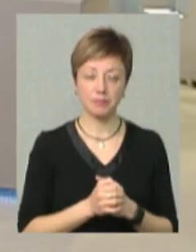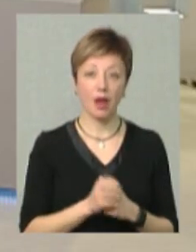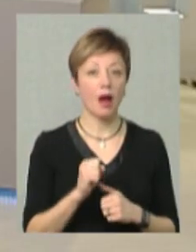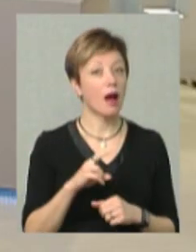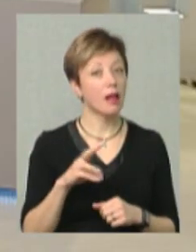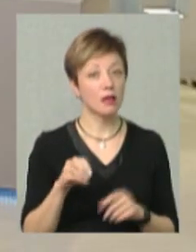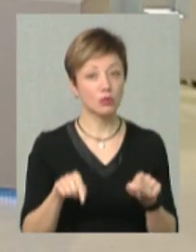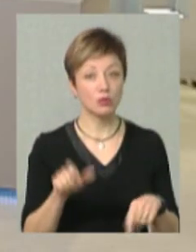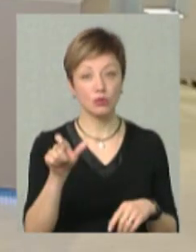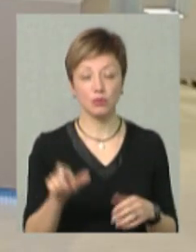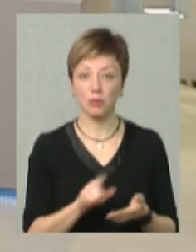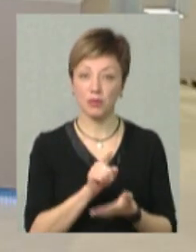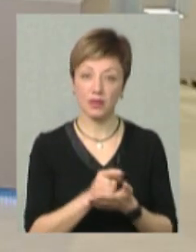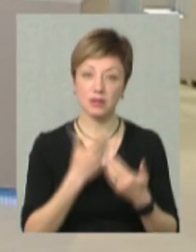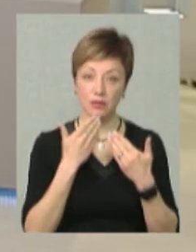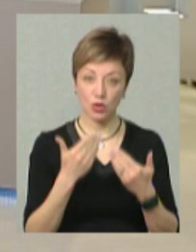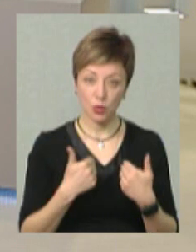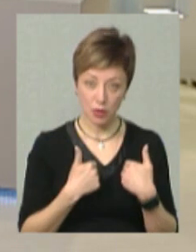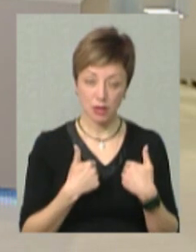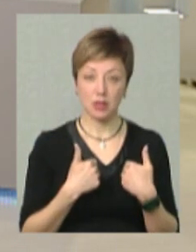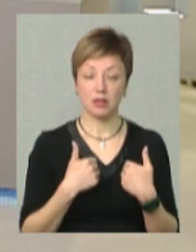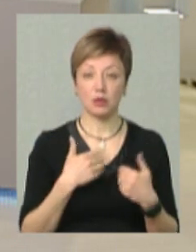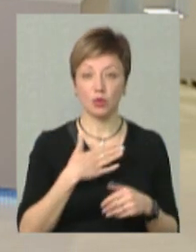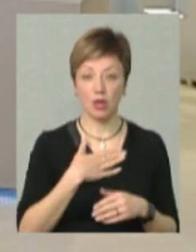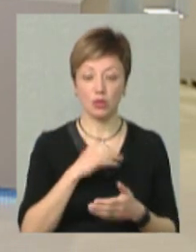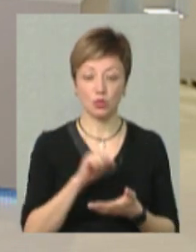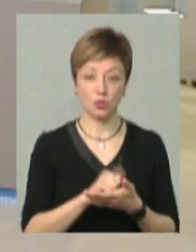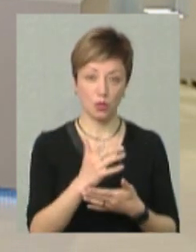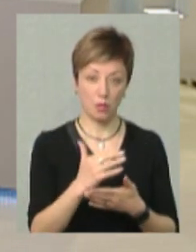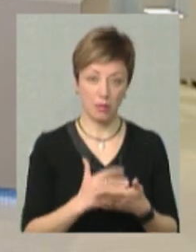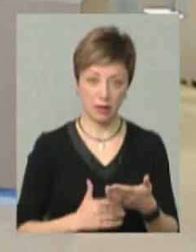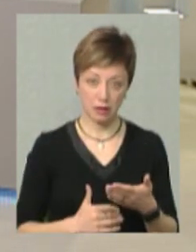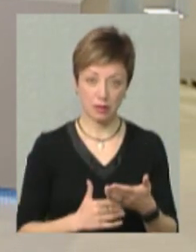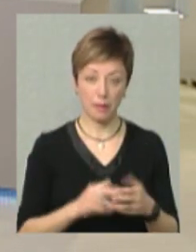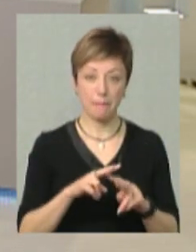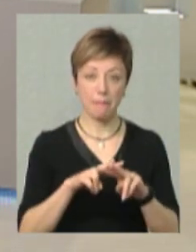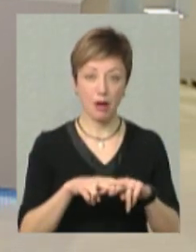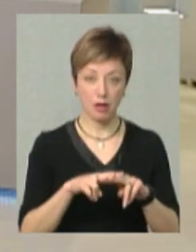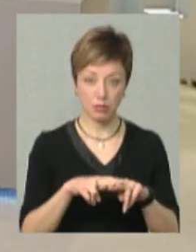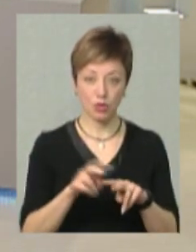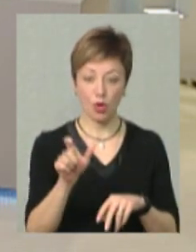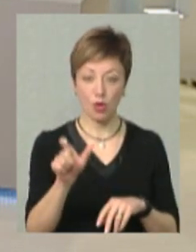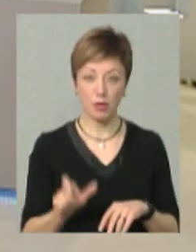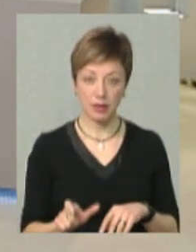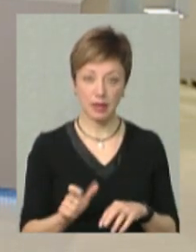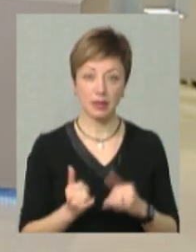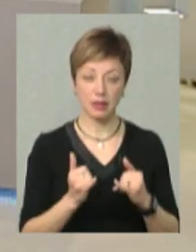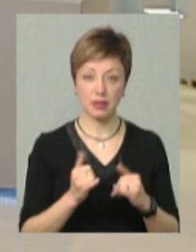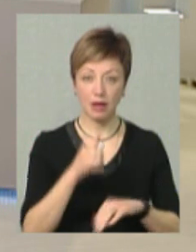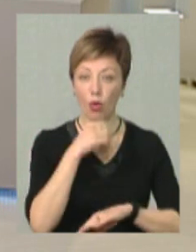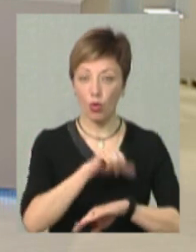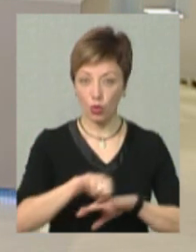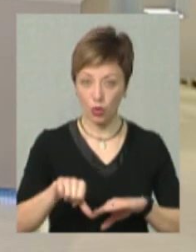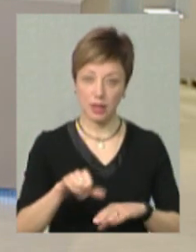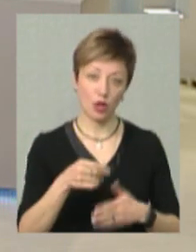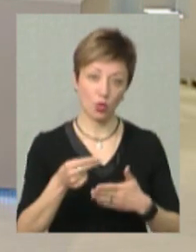Але тут особа повинна звернутися до нас з документами, з паспортом громадянина для виїзду за кордон і